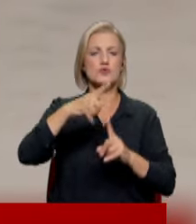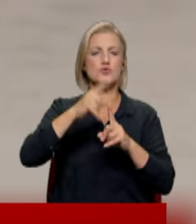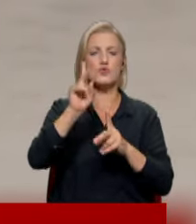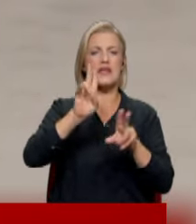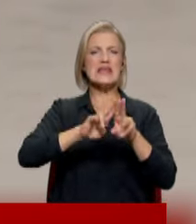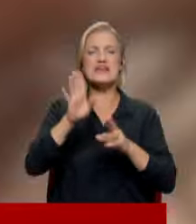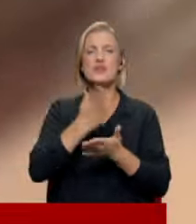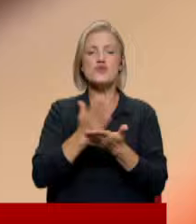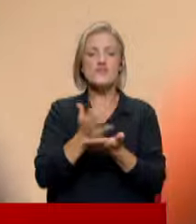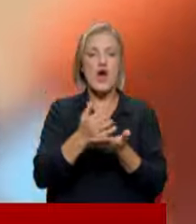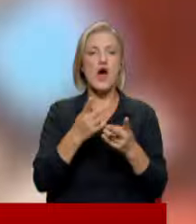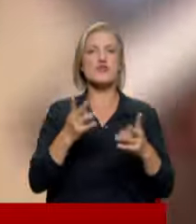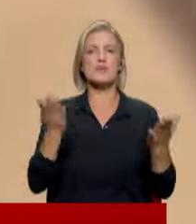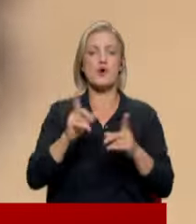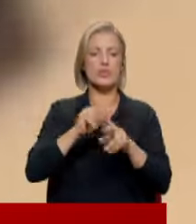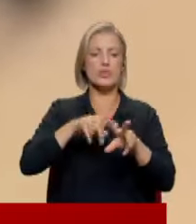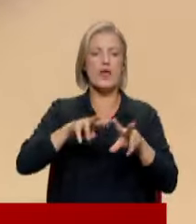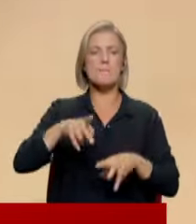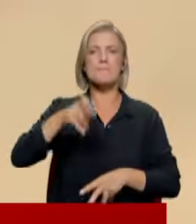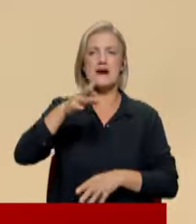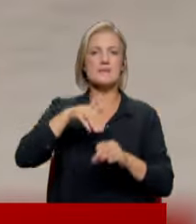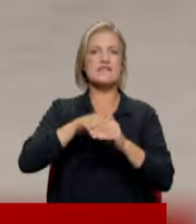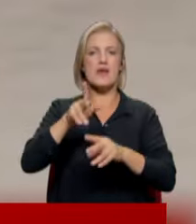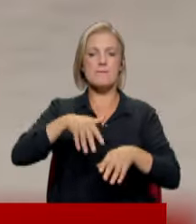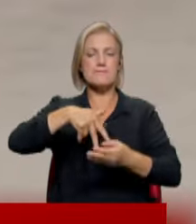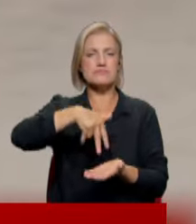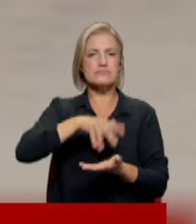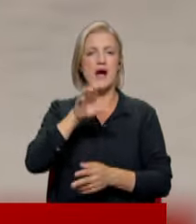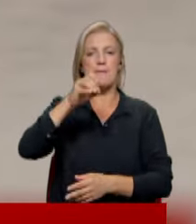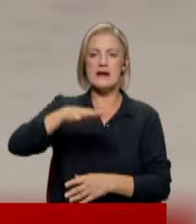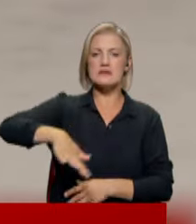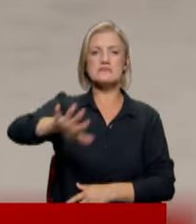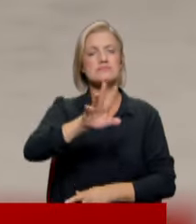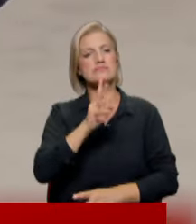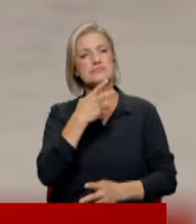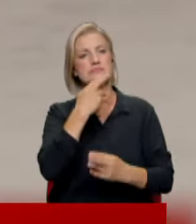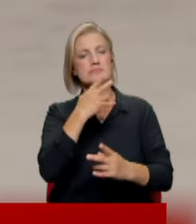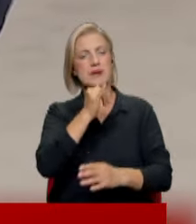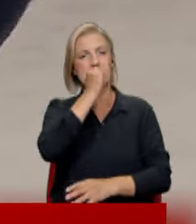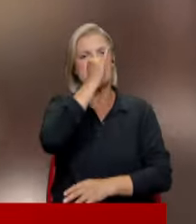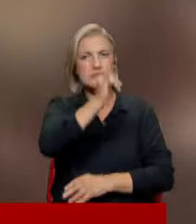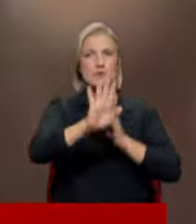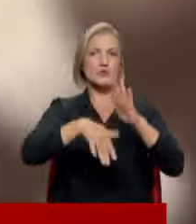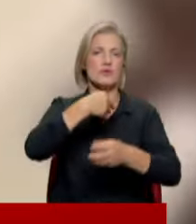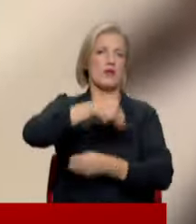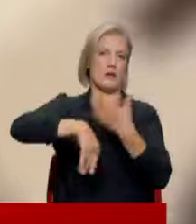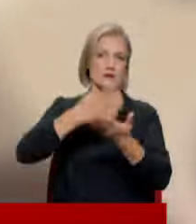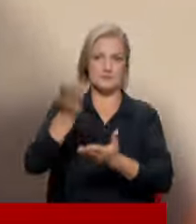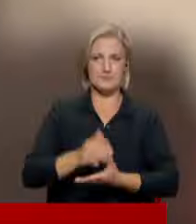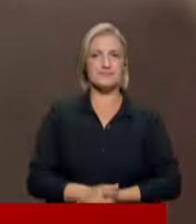neden verileri açıklamıyor? DEM Parti milletvekili Ali Bozan'ın meclis kürsüsünden AK Parti sıralarına dönük sözleri sonrası yaşananlar.